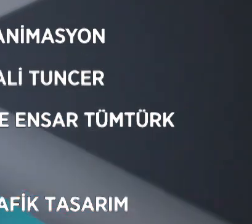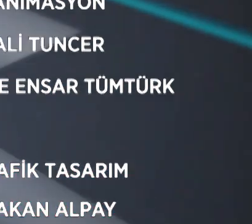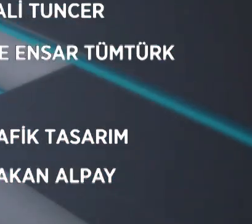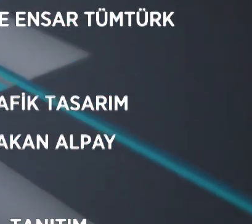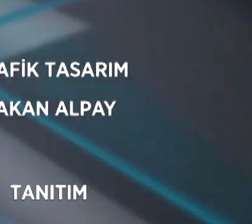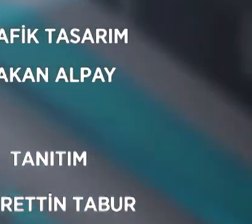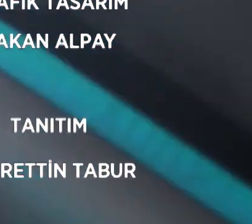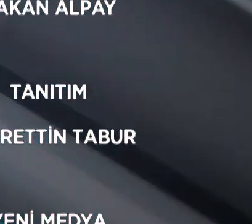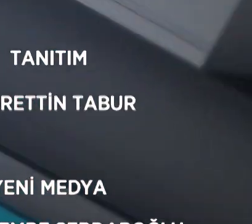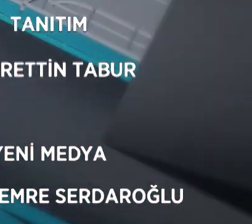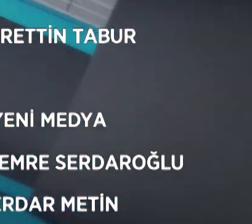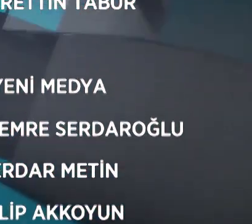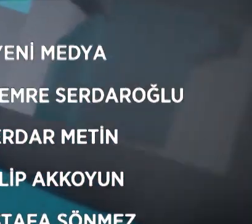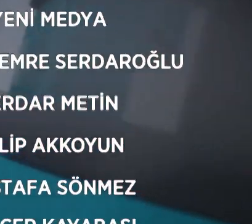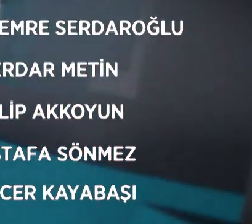efendim